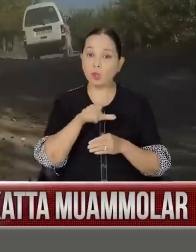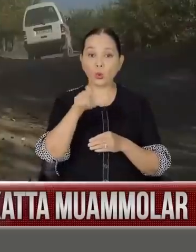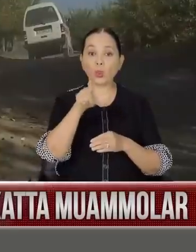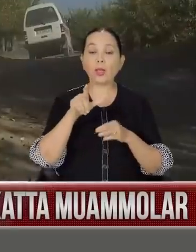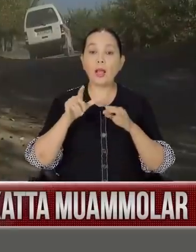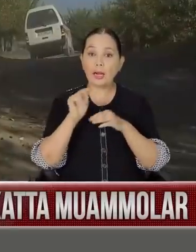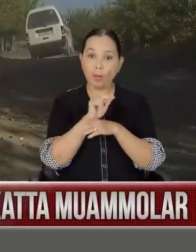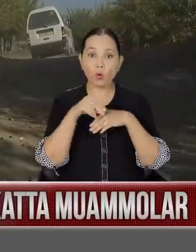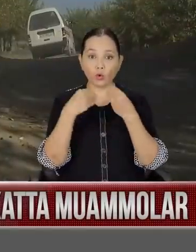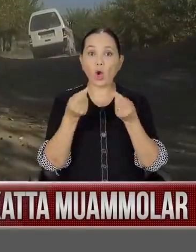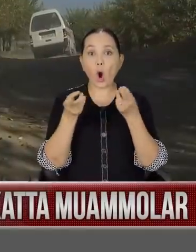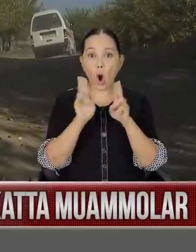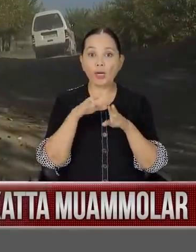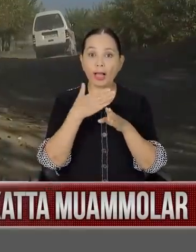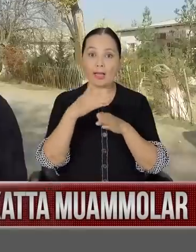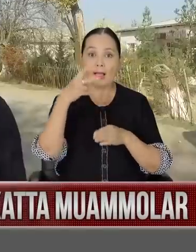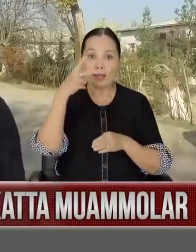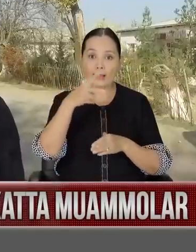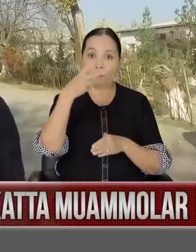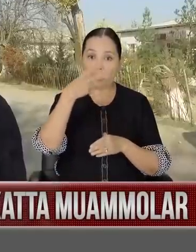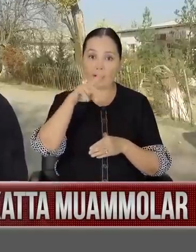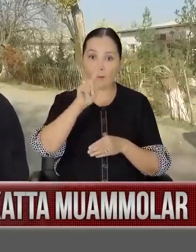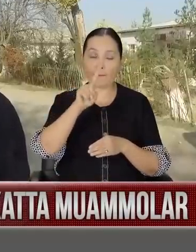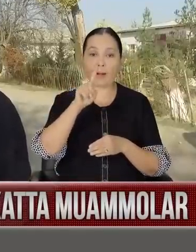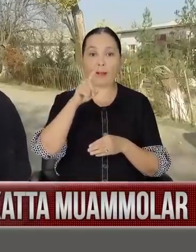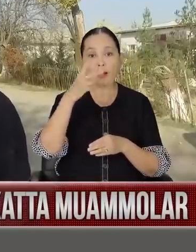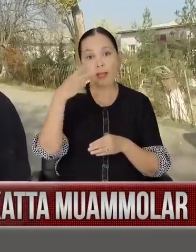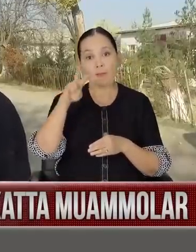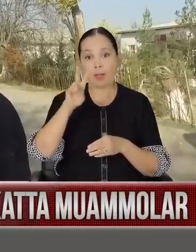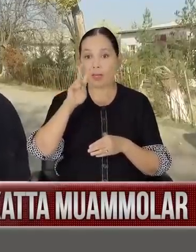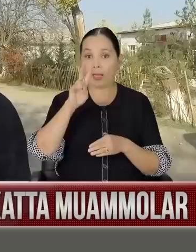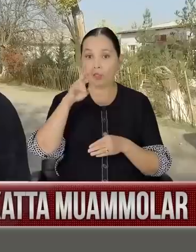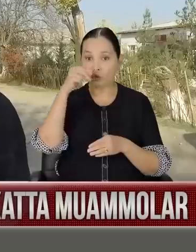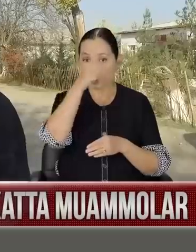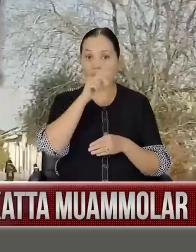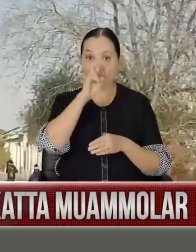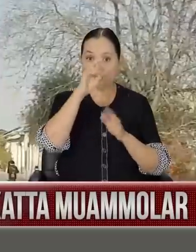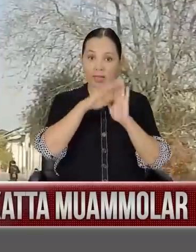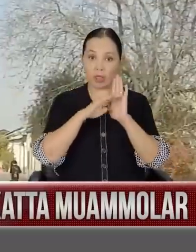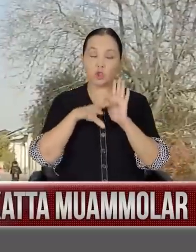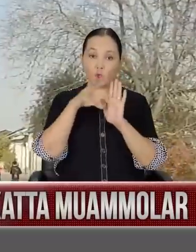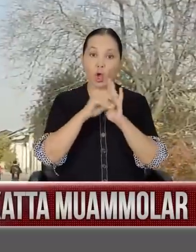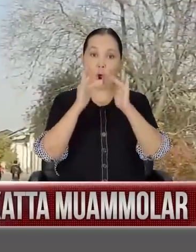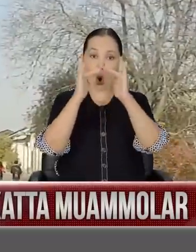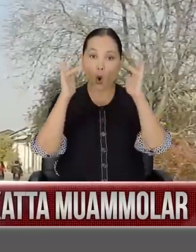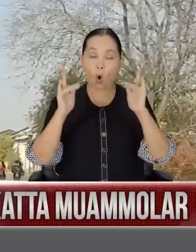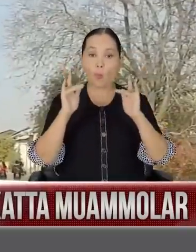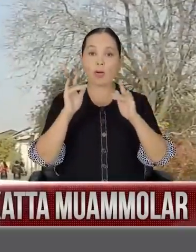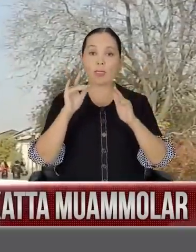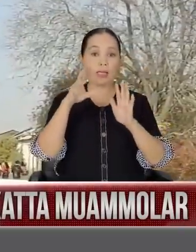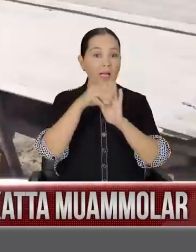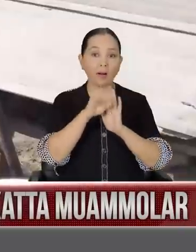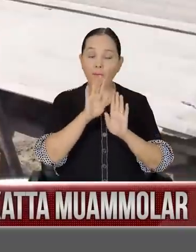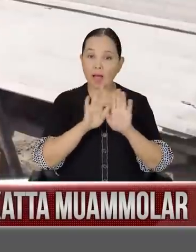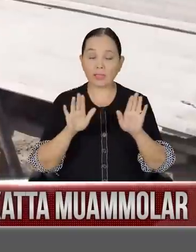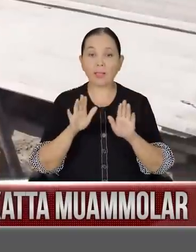qilib berdik. Qolgan qismini 2021-22 yillar davlat dasturiga kiritilgan. Ko'prik tuman obodonlash boshqarmasiga kirmaydi